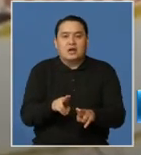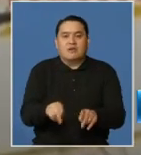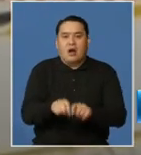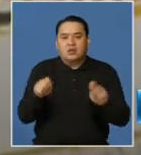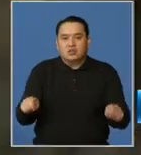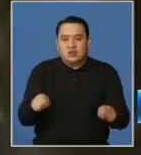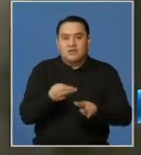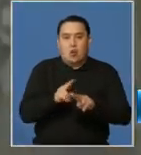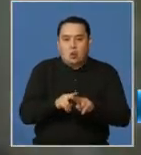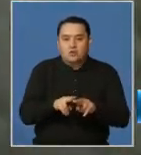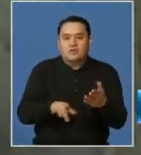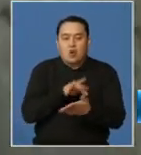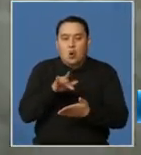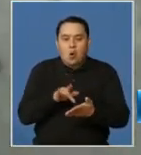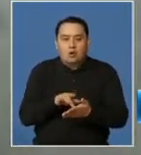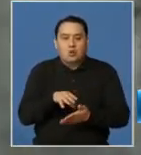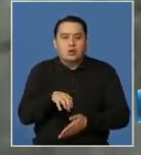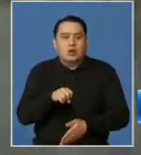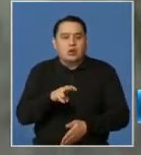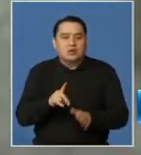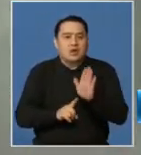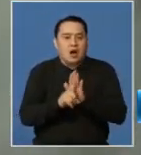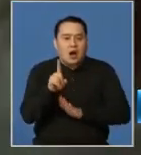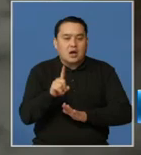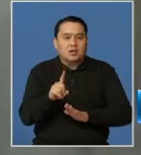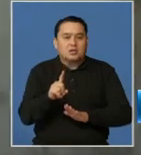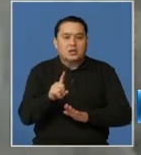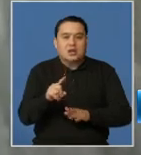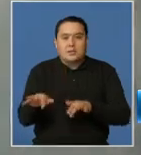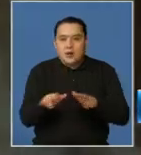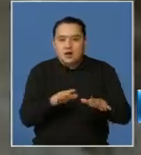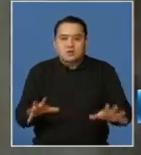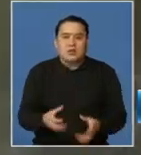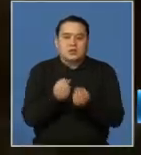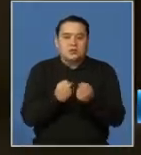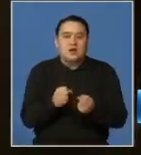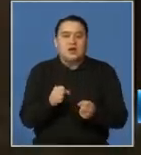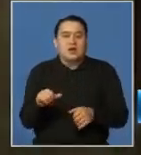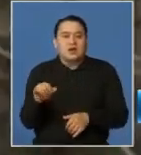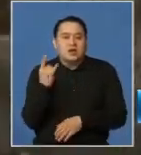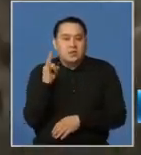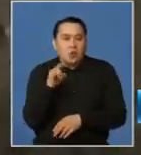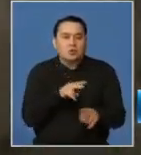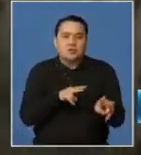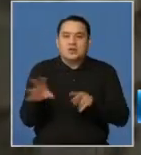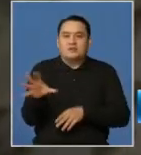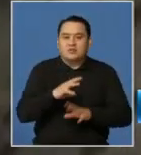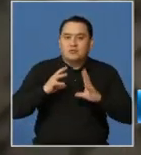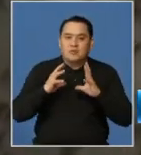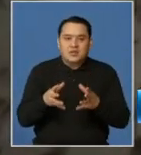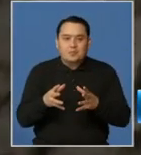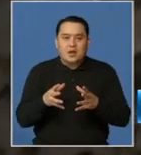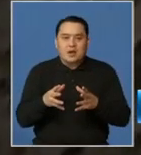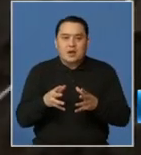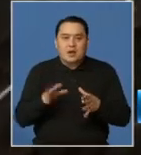С этого дня в муниципалитете Тоталан началась беспрецедентная операция по спасению ребенка, за которой следил практически весь мир.